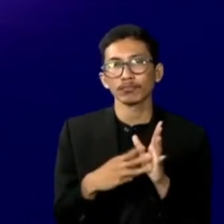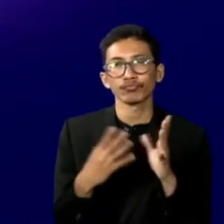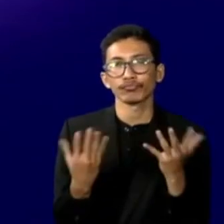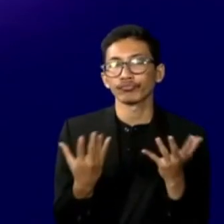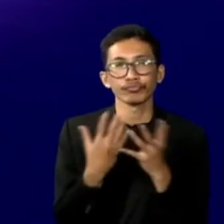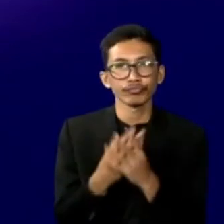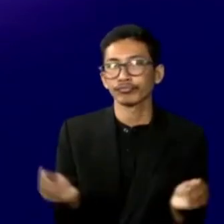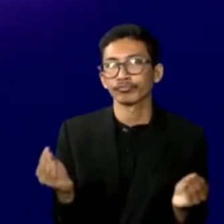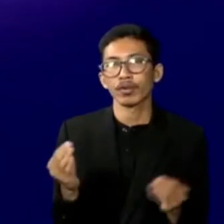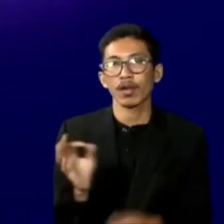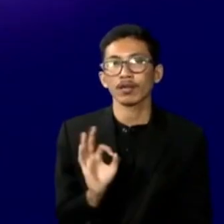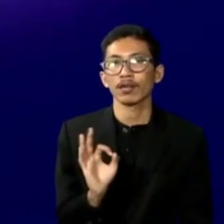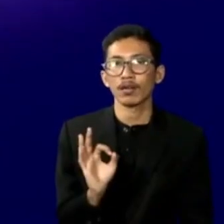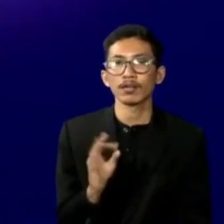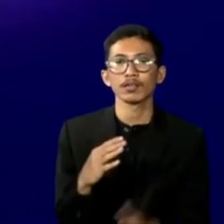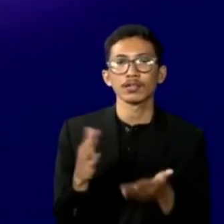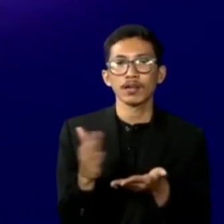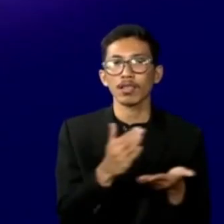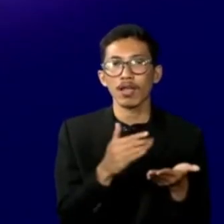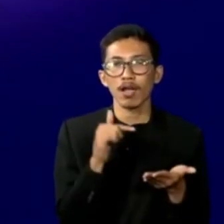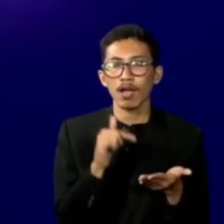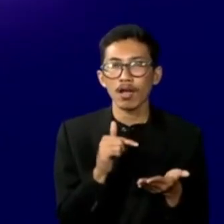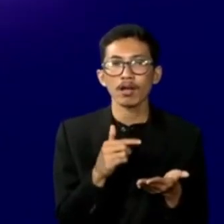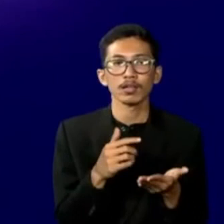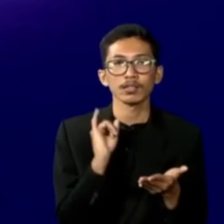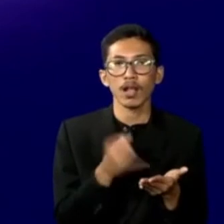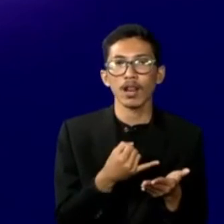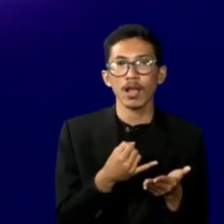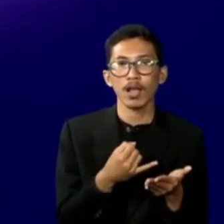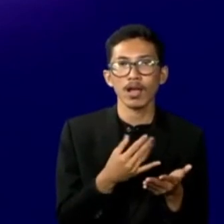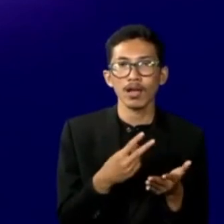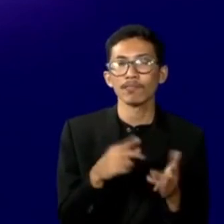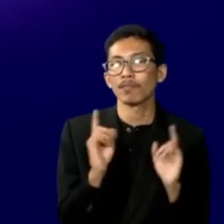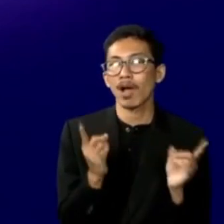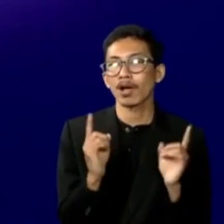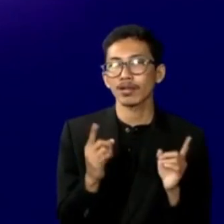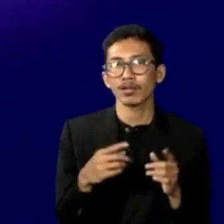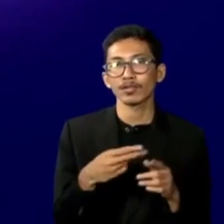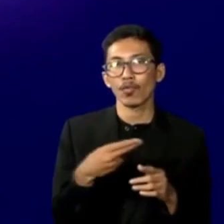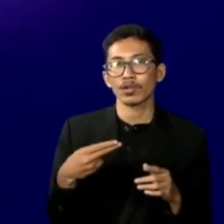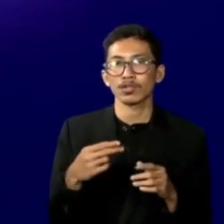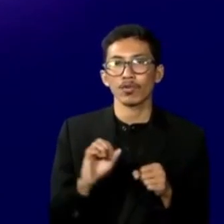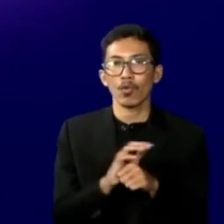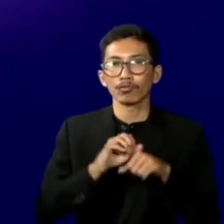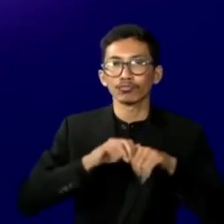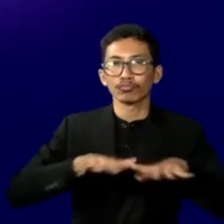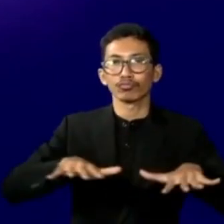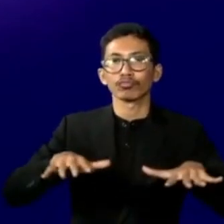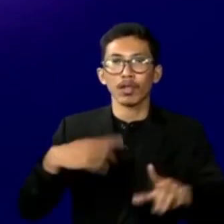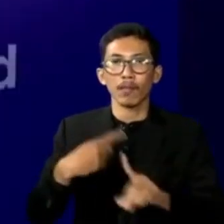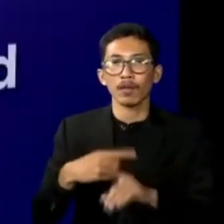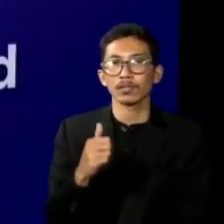melakukan sesuatu tanpa data yang benar kita dan akhirnya malah berbahaya ujungnya setona Kalau